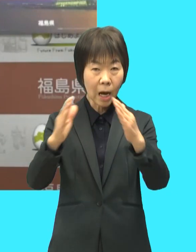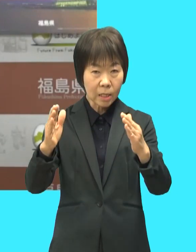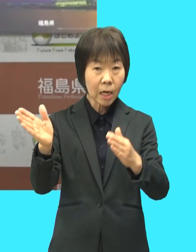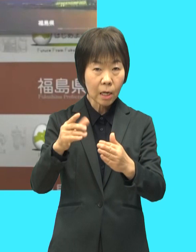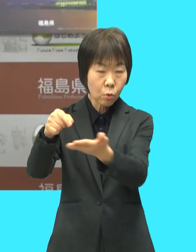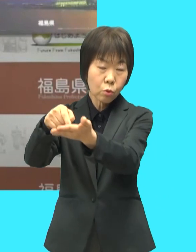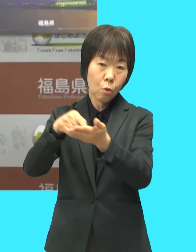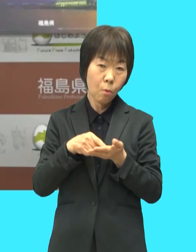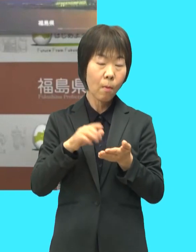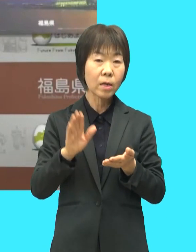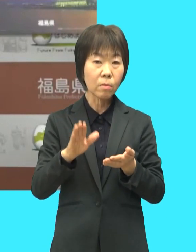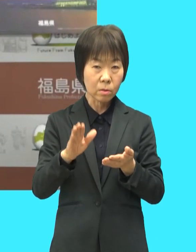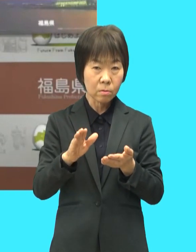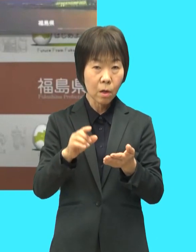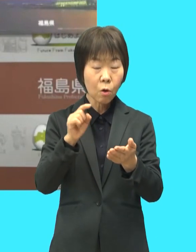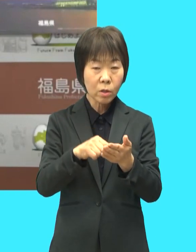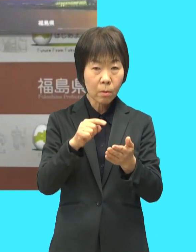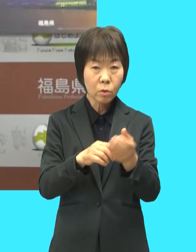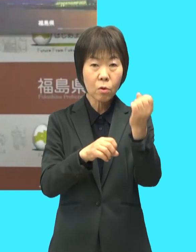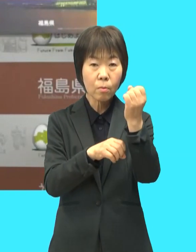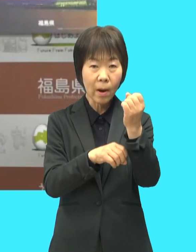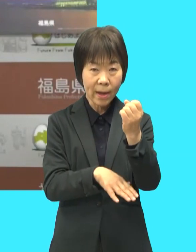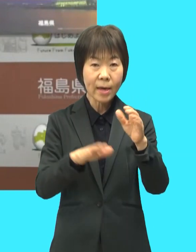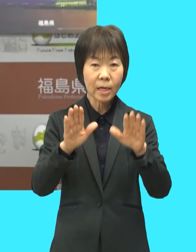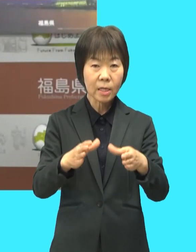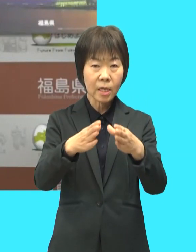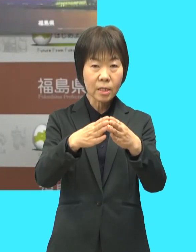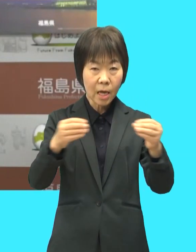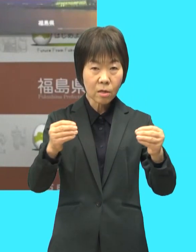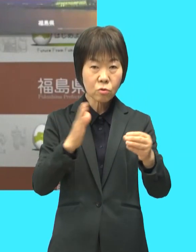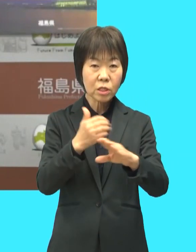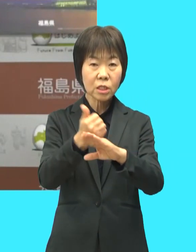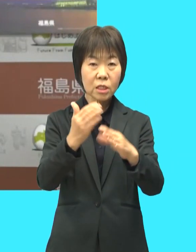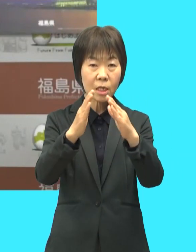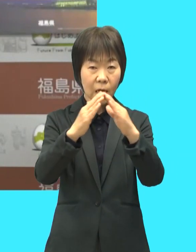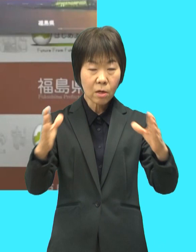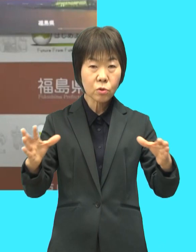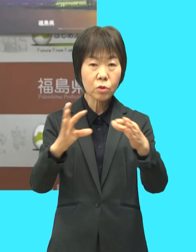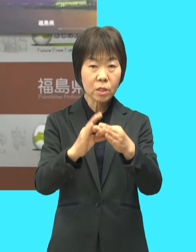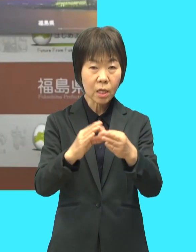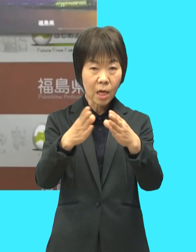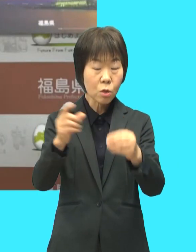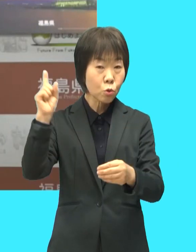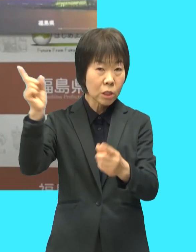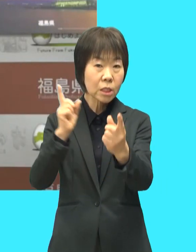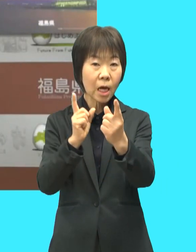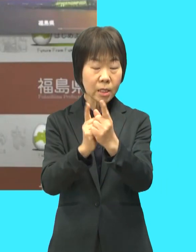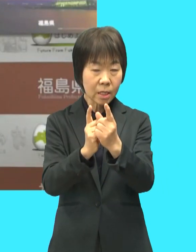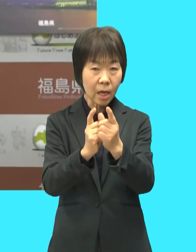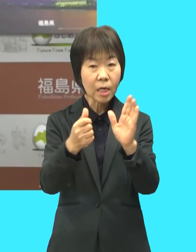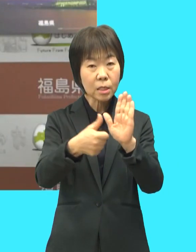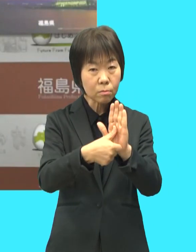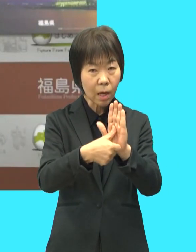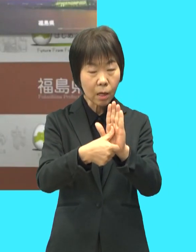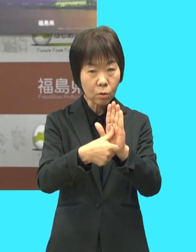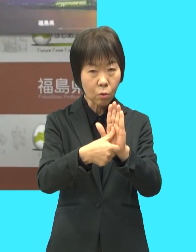というものもあります。そういったものを踏まえ現在全国知事会を通じて国に対してこういった氏名の公